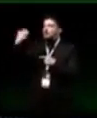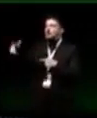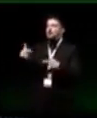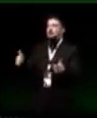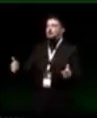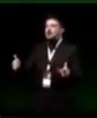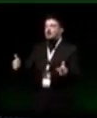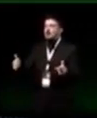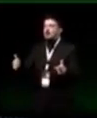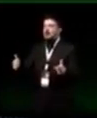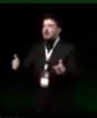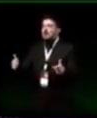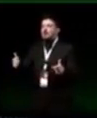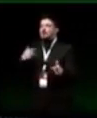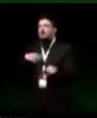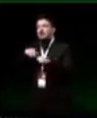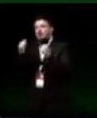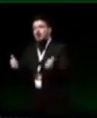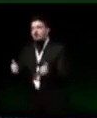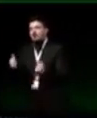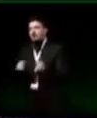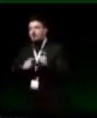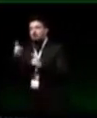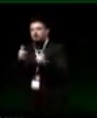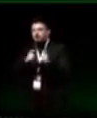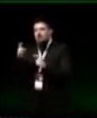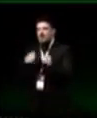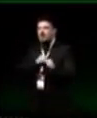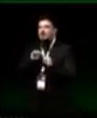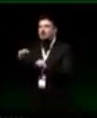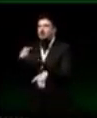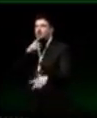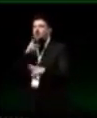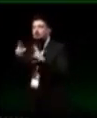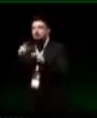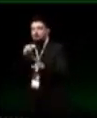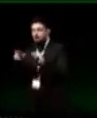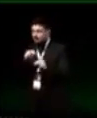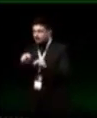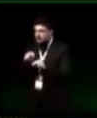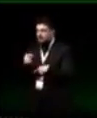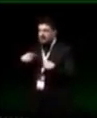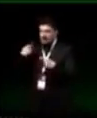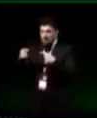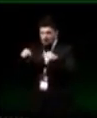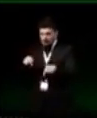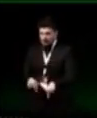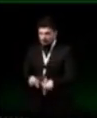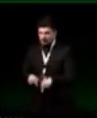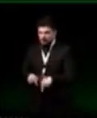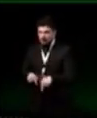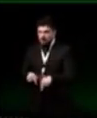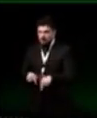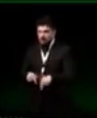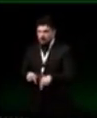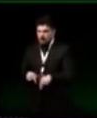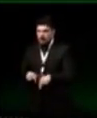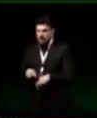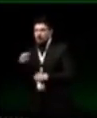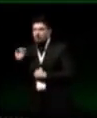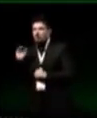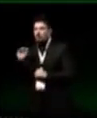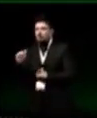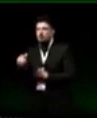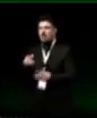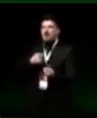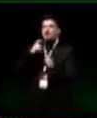era superare un metodo fatto di rissa, di odio, di violenza verbale, che pure ancora oggi attraversa la vita quotidiana del